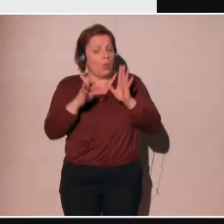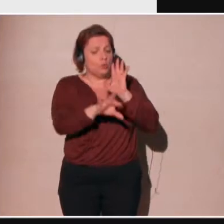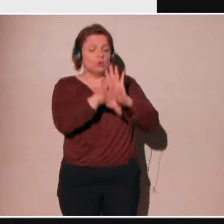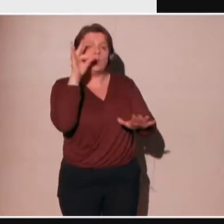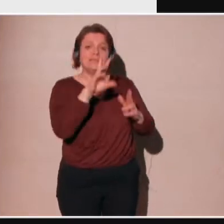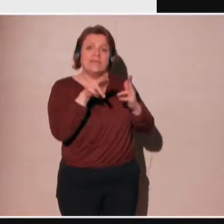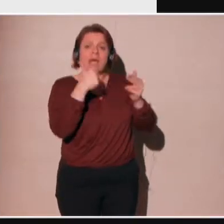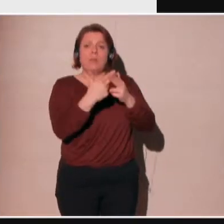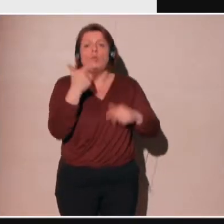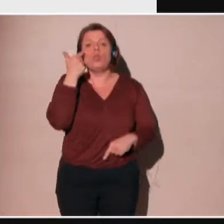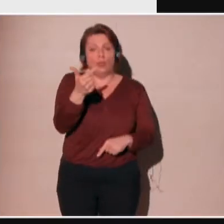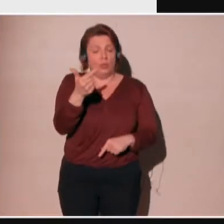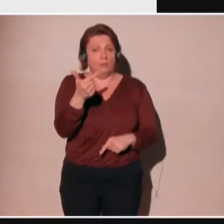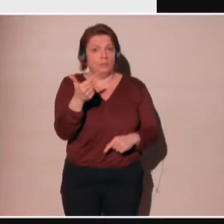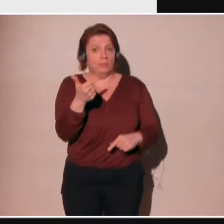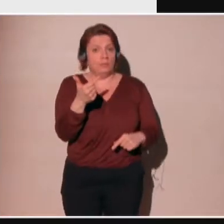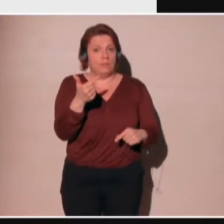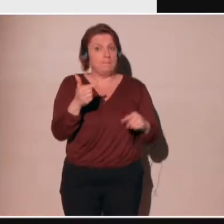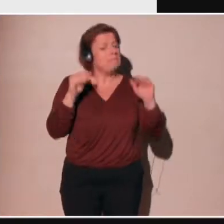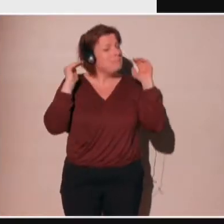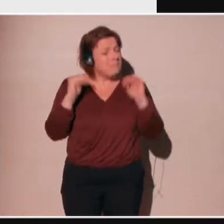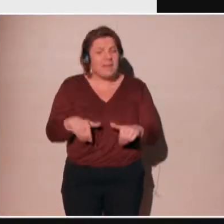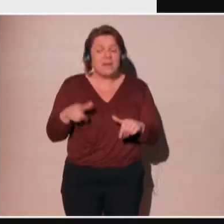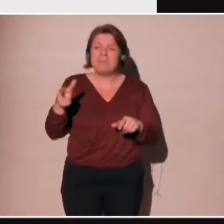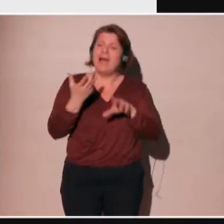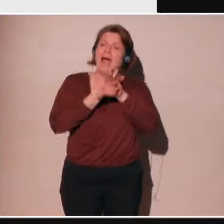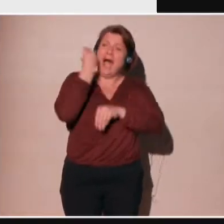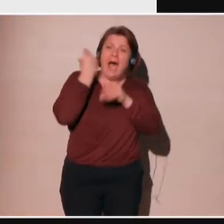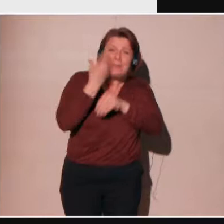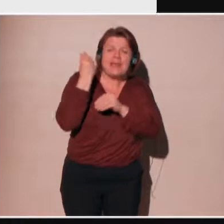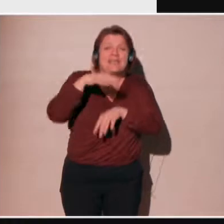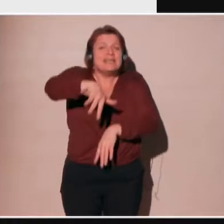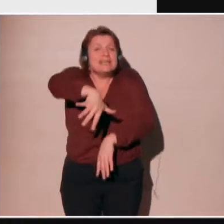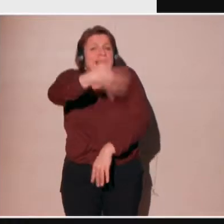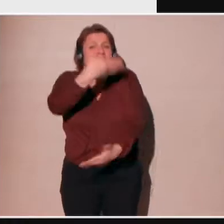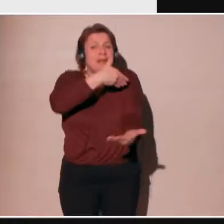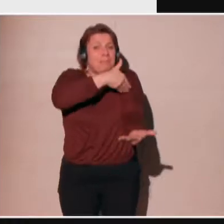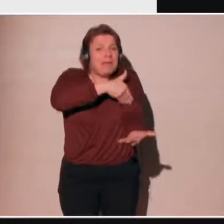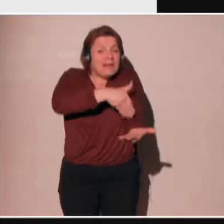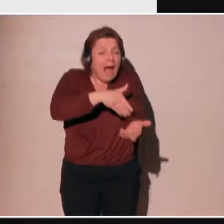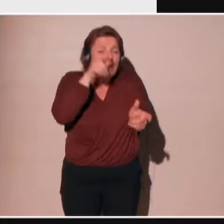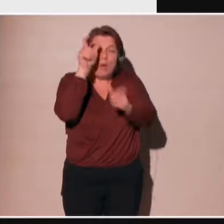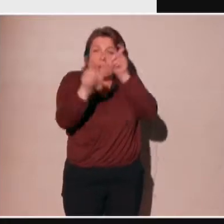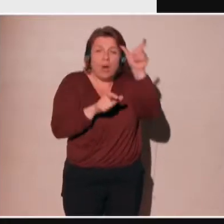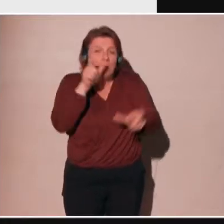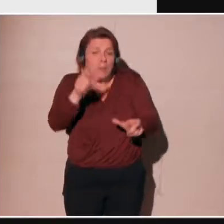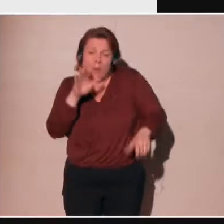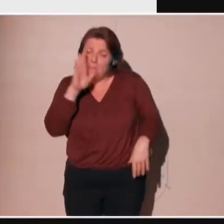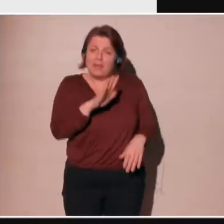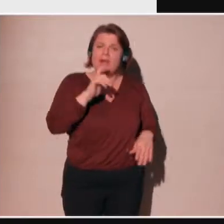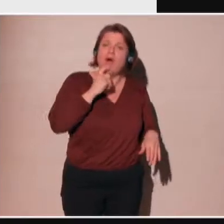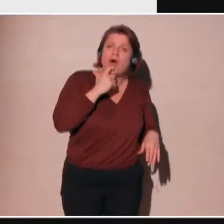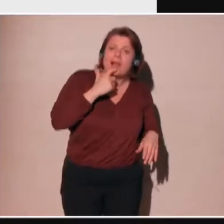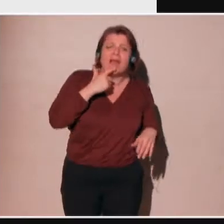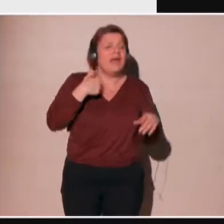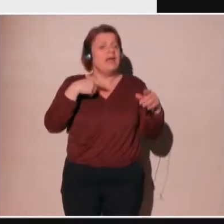2. Même après avoir appris 15 milliards de mots d'anglais à partir de